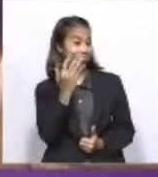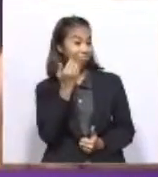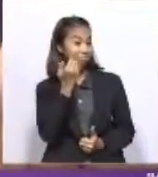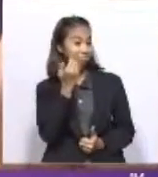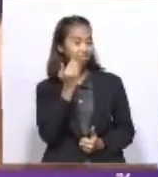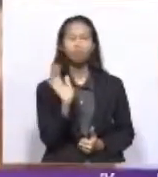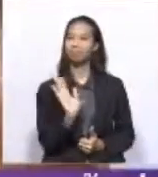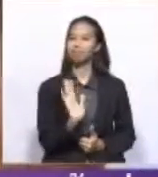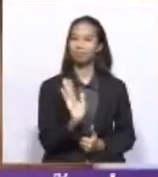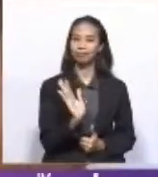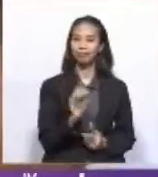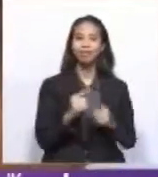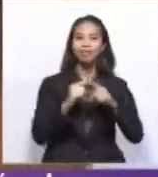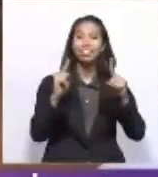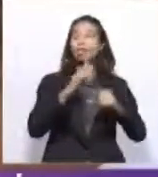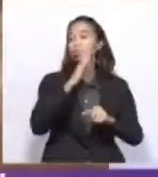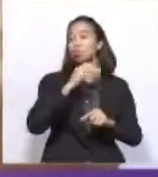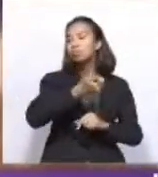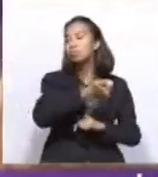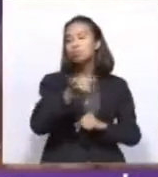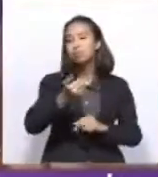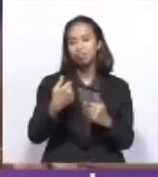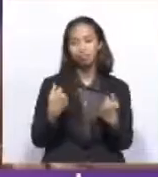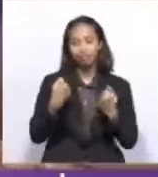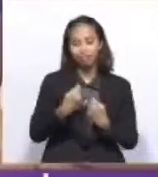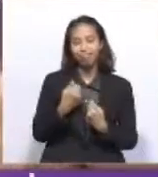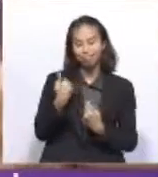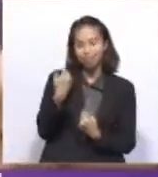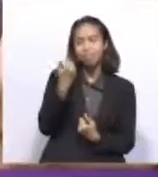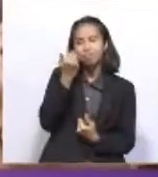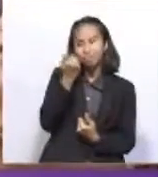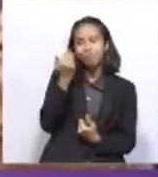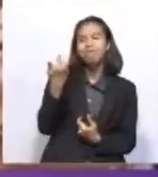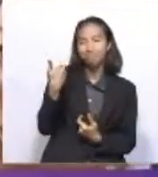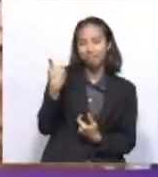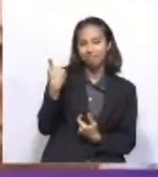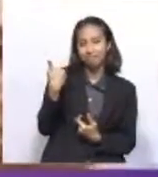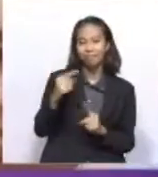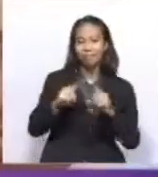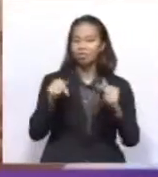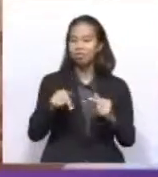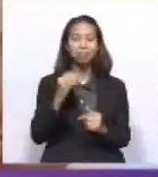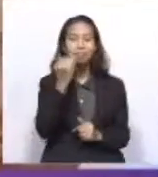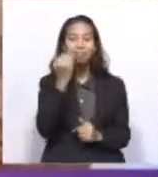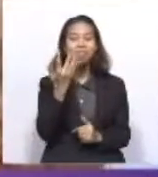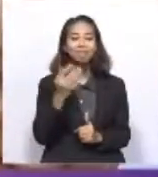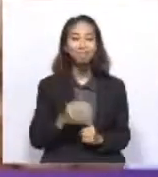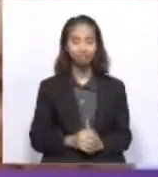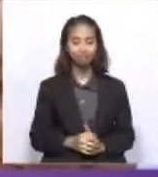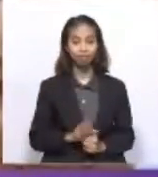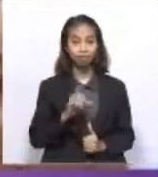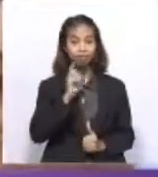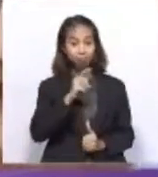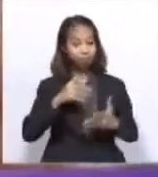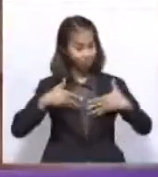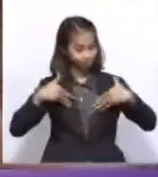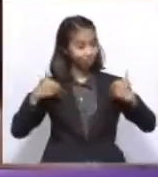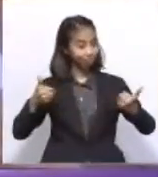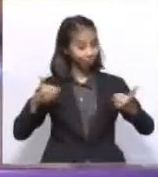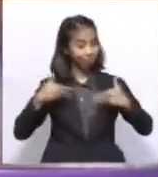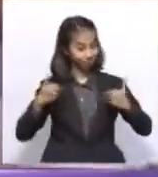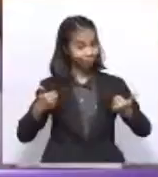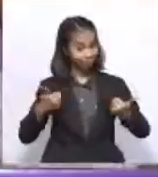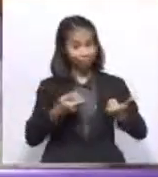ไม่ค่ะปกติถ้าเกิดแบบไปที่อื่นเนี้ยถ้าใส่แบบนี้คือแบบจะเขินเขินนะคะ มีความสุขไหมคะมีความสุข